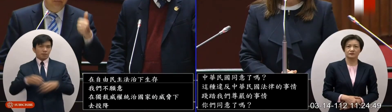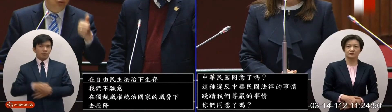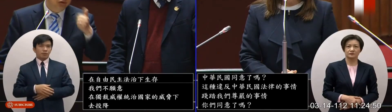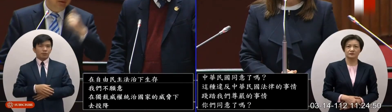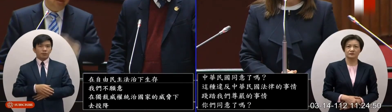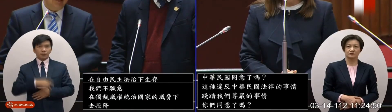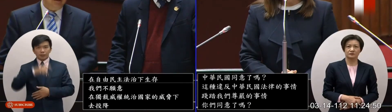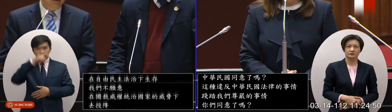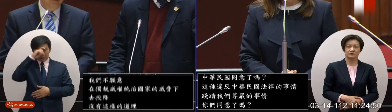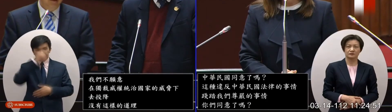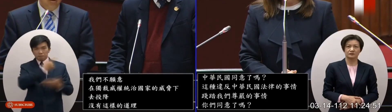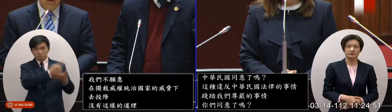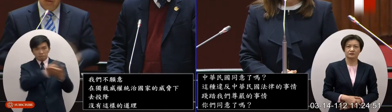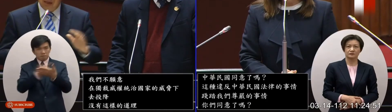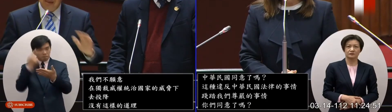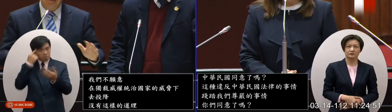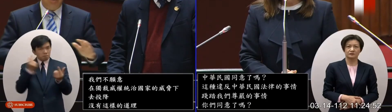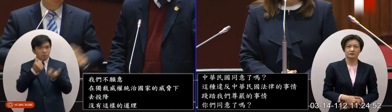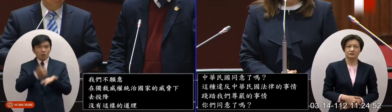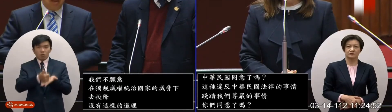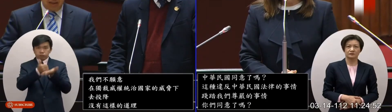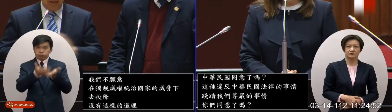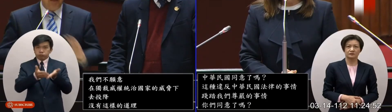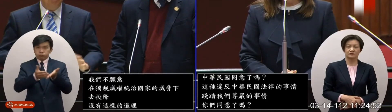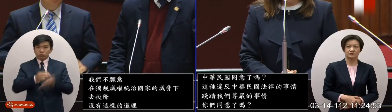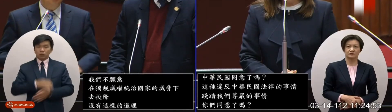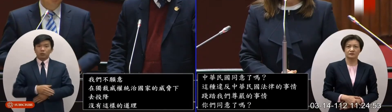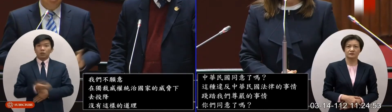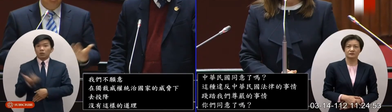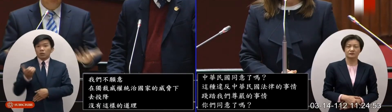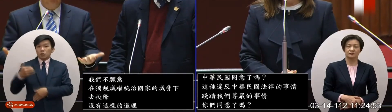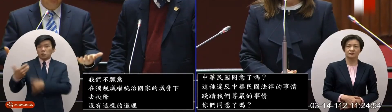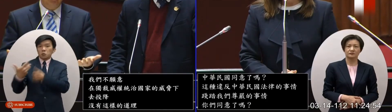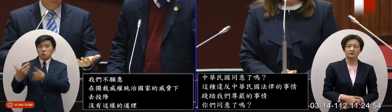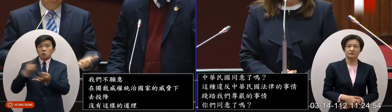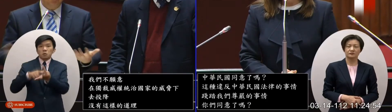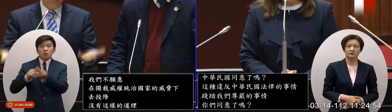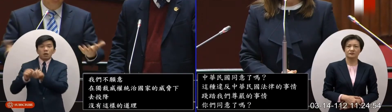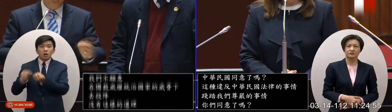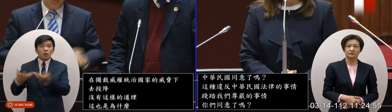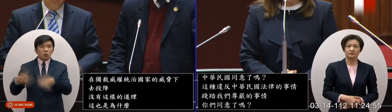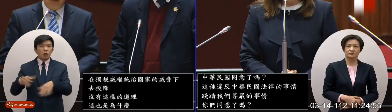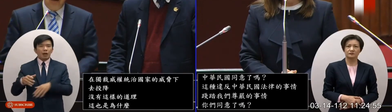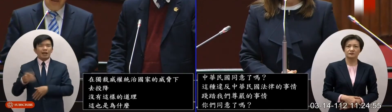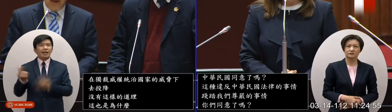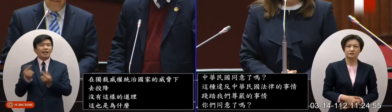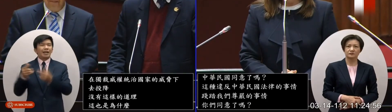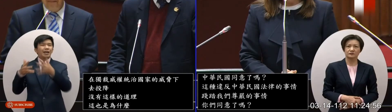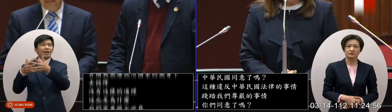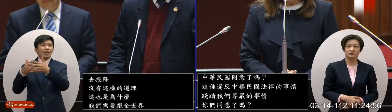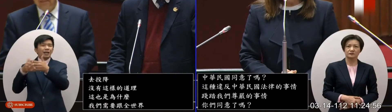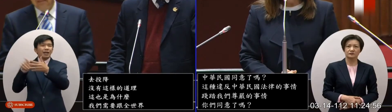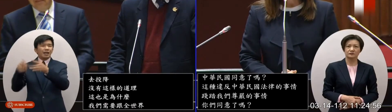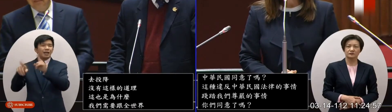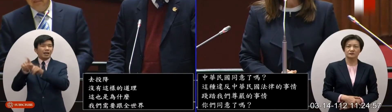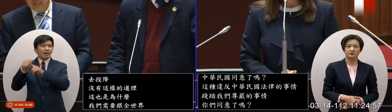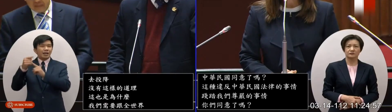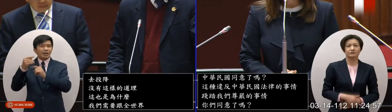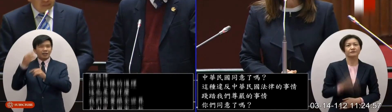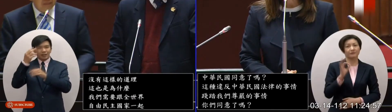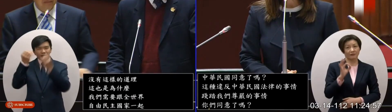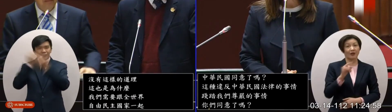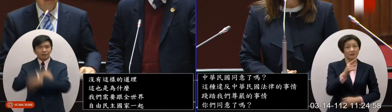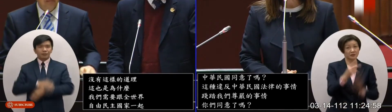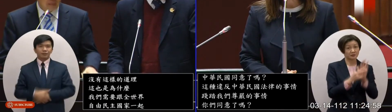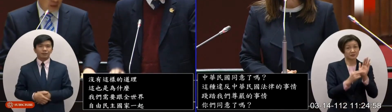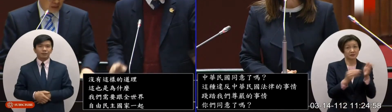个普世的价值。所以你刚才讲了半天，也只不过是以美论的想法而已啊。 好，你讲